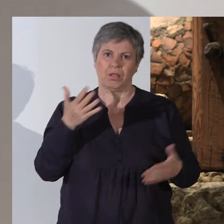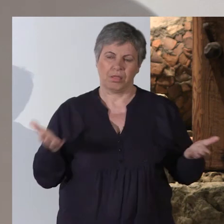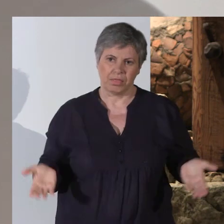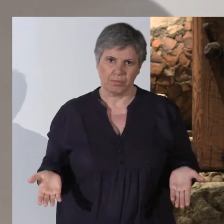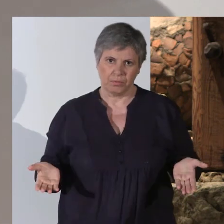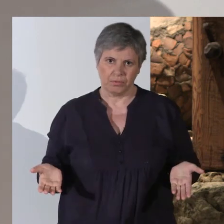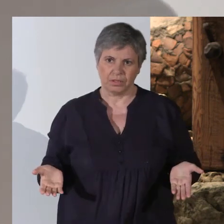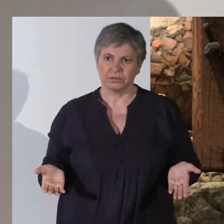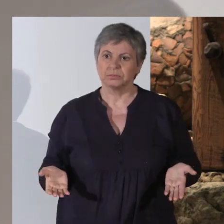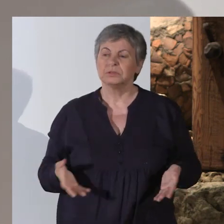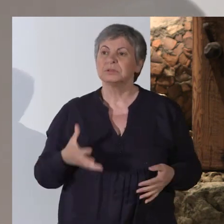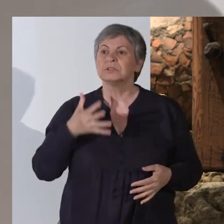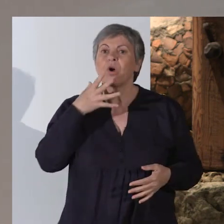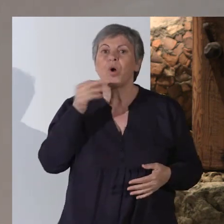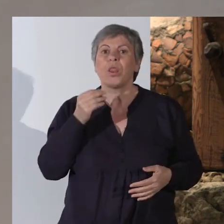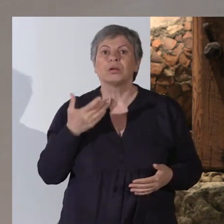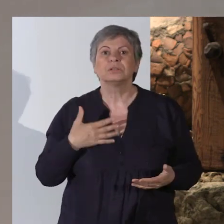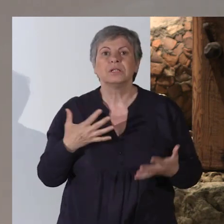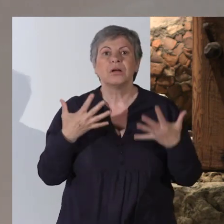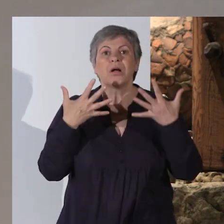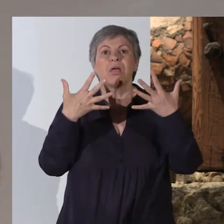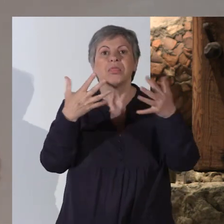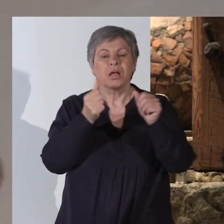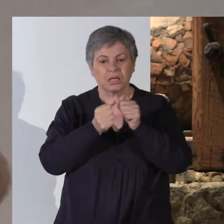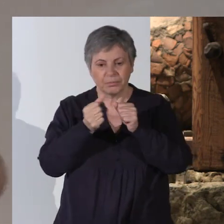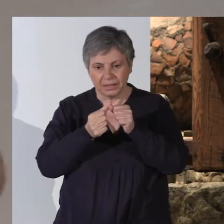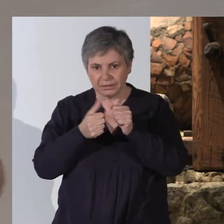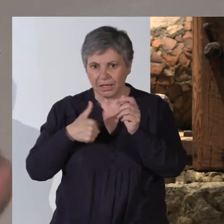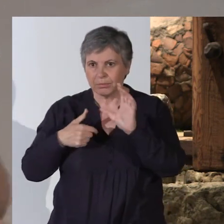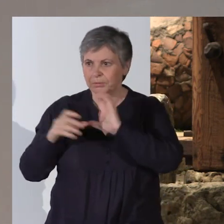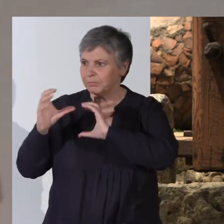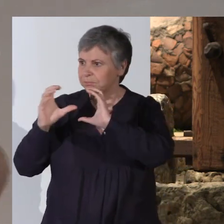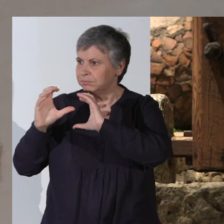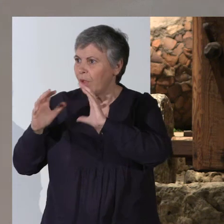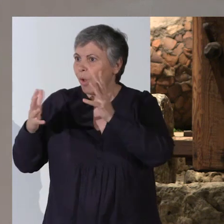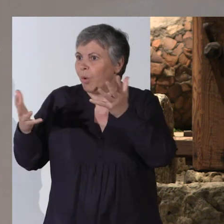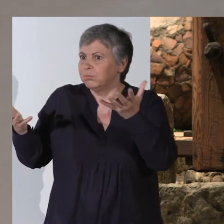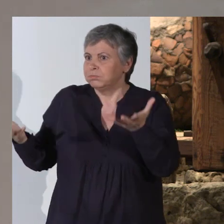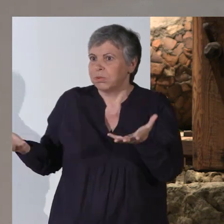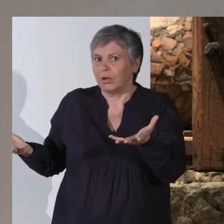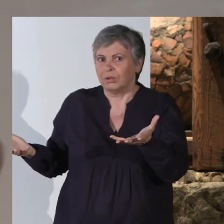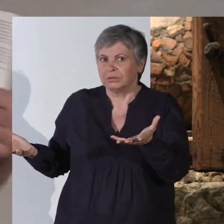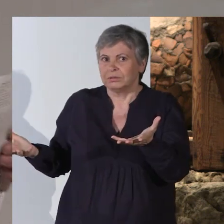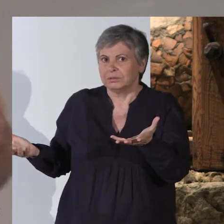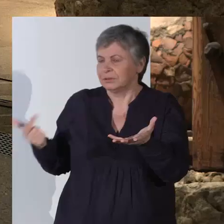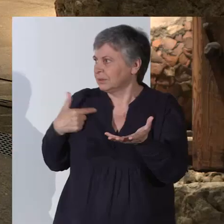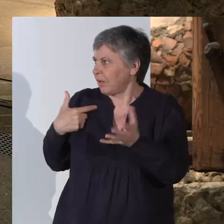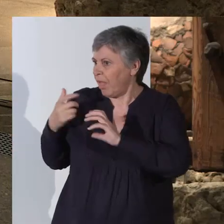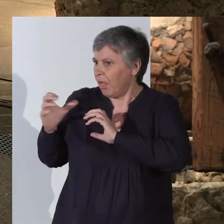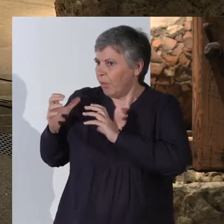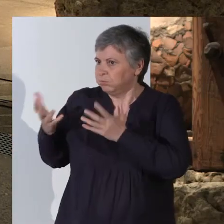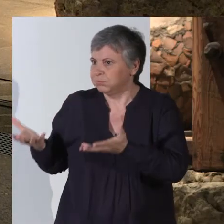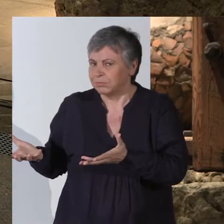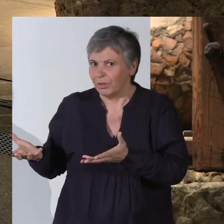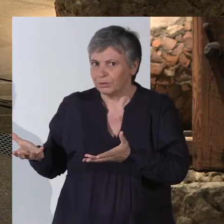καθότι για 10 μήνες προσπαθούσαμε να συνεννοηθούμε μεταξύ μας δηλαδή να βρούμε ένα τρόπο να καταλάβει ο ένας τον άλλον